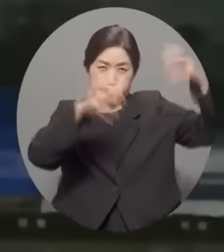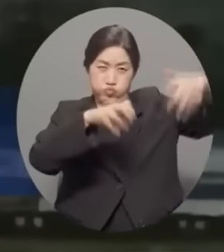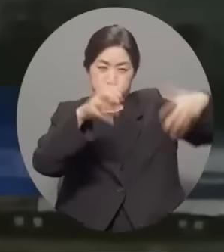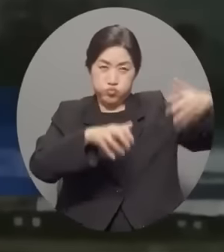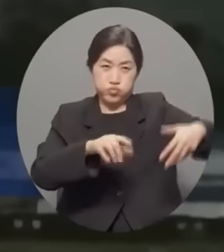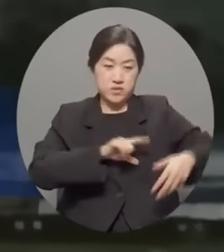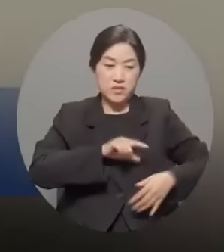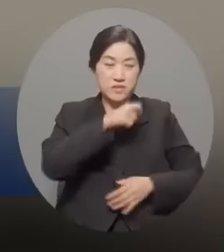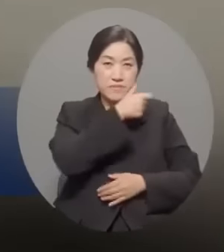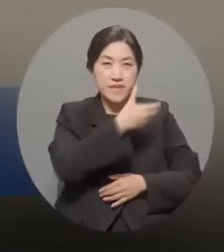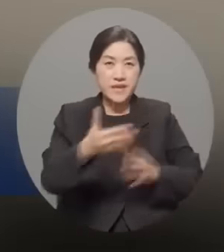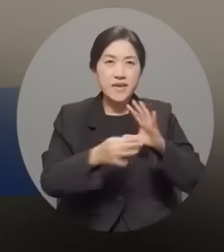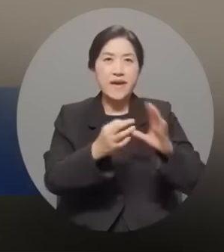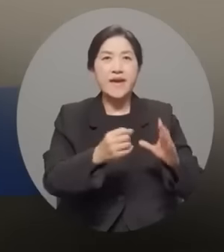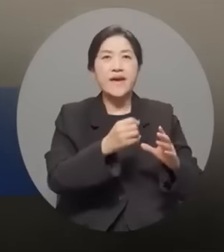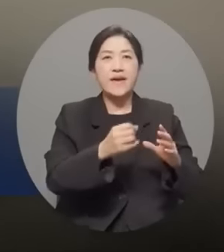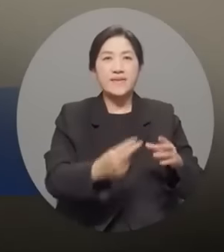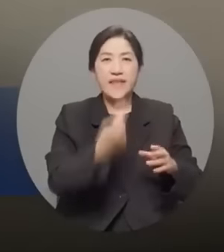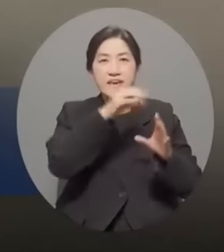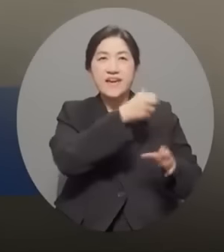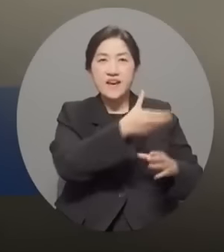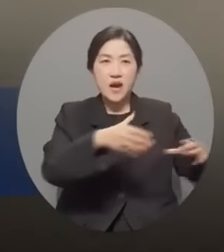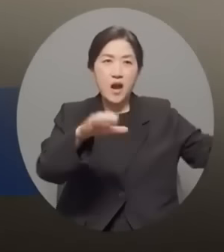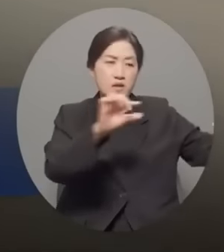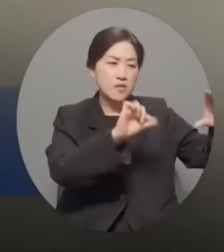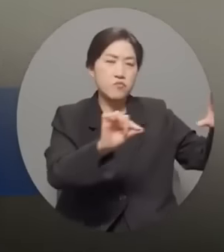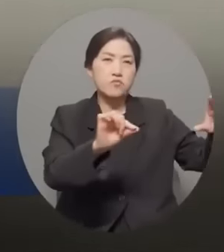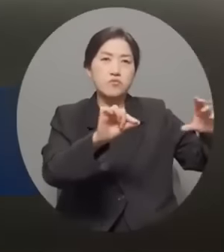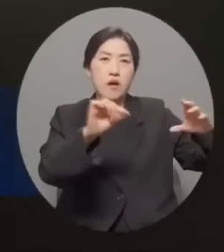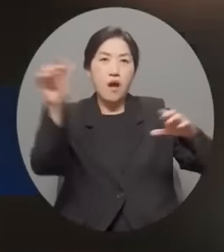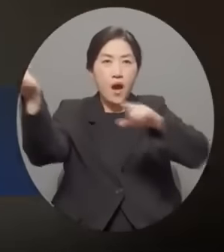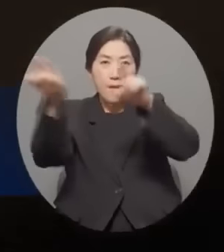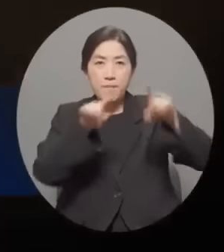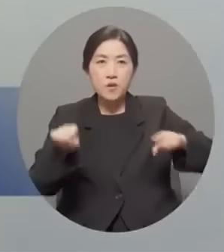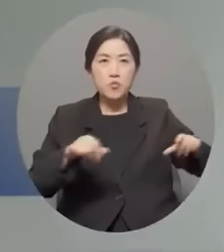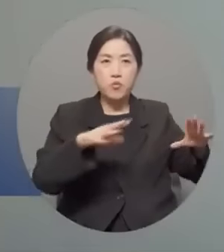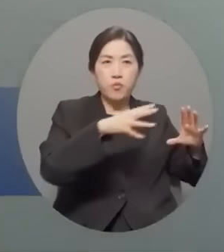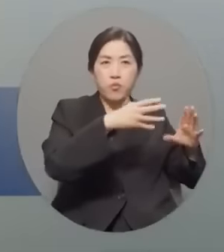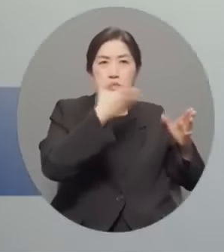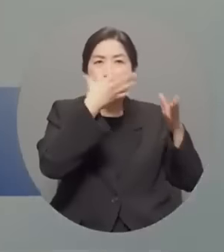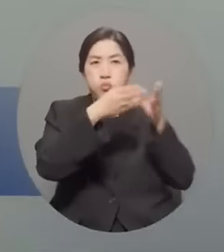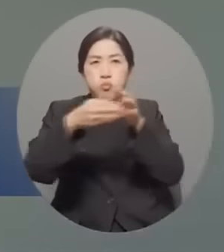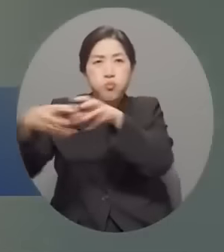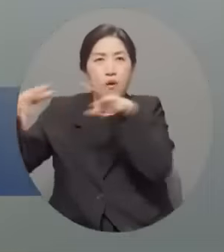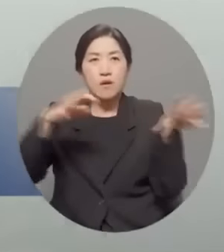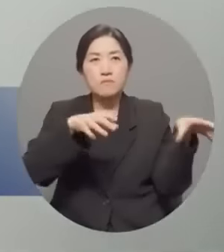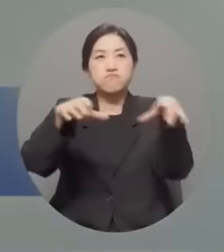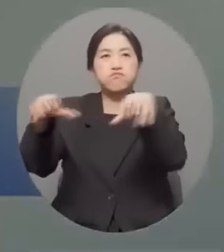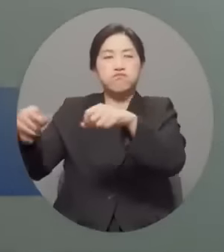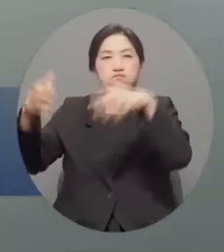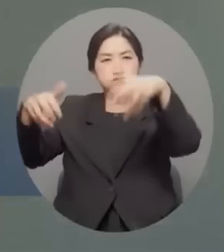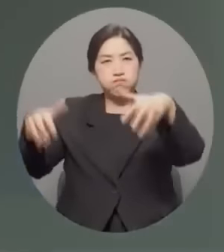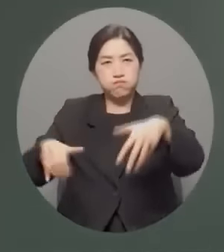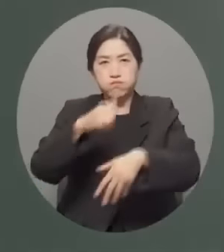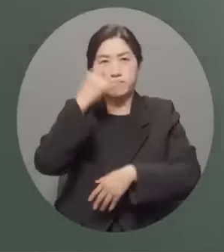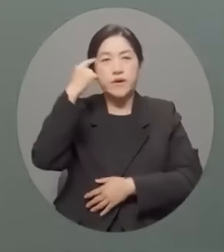대기강의 일부였던 수증기가 한반도로 접근하는 저기압에 따라서 급격히 우리나라로 수송되면서 집중호우를 초래한 것으로